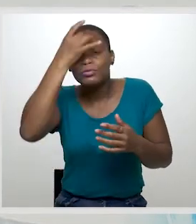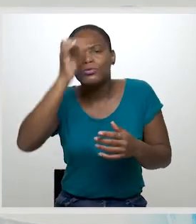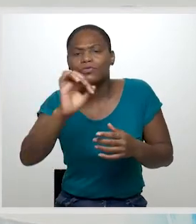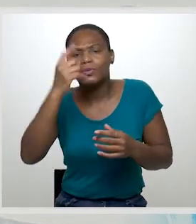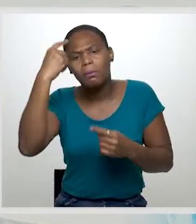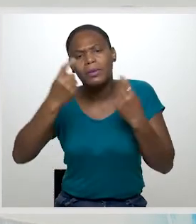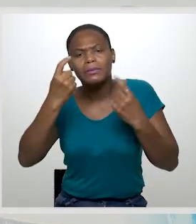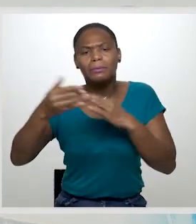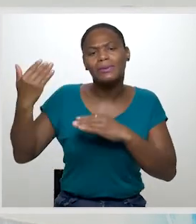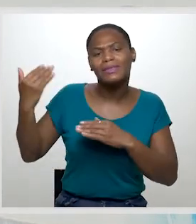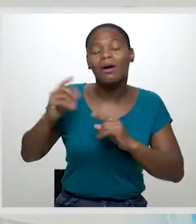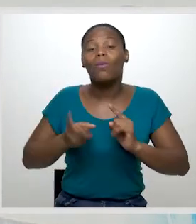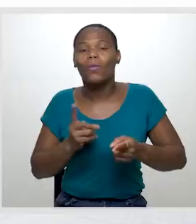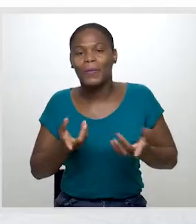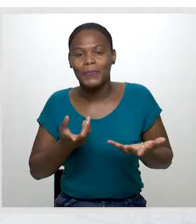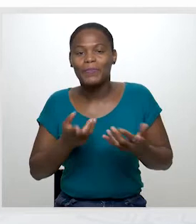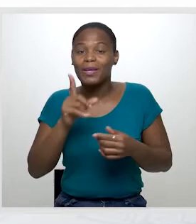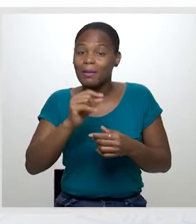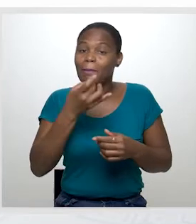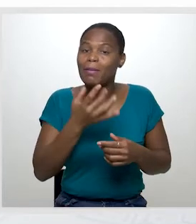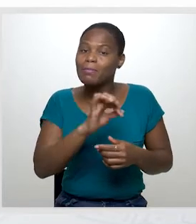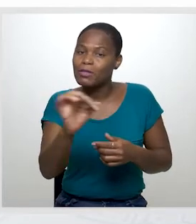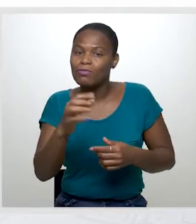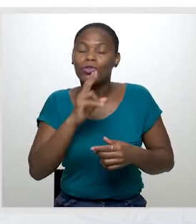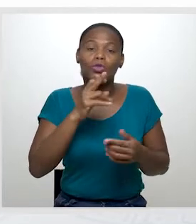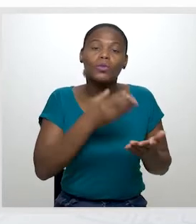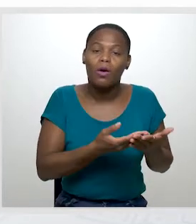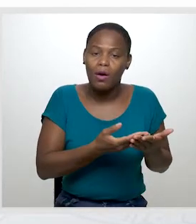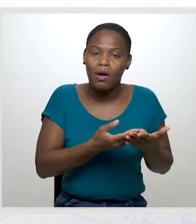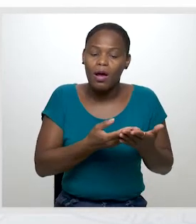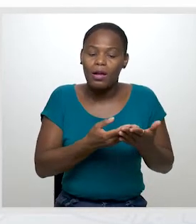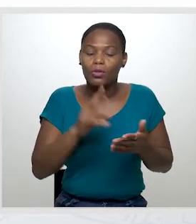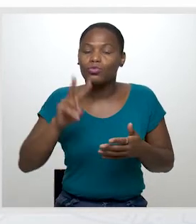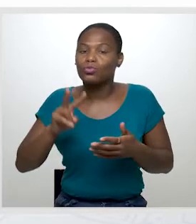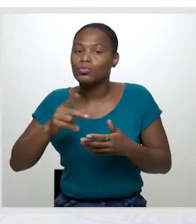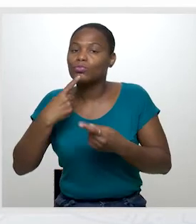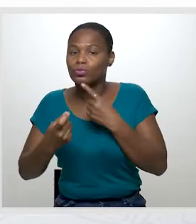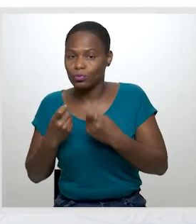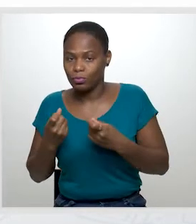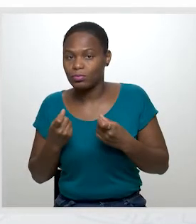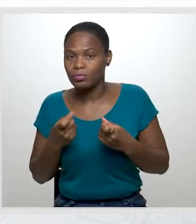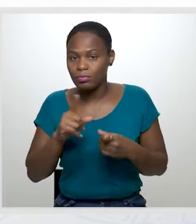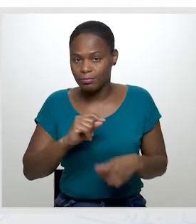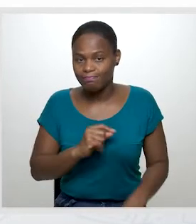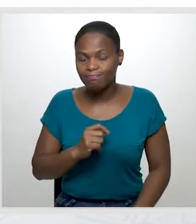passé. Et ça nous permettra de répondre à la deuxième question.